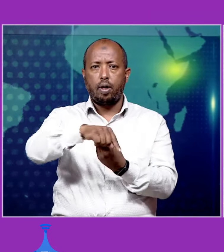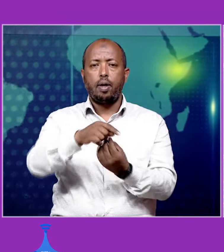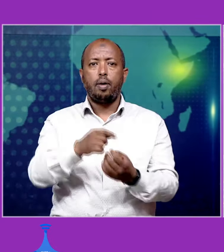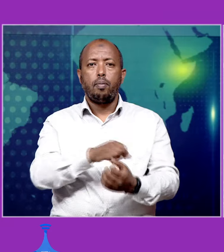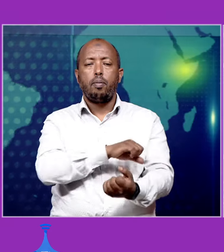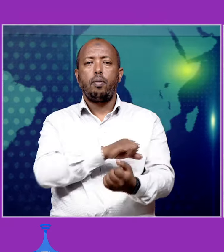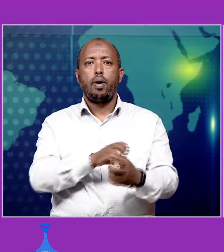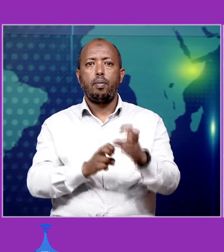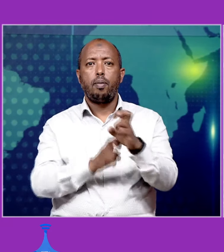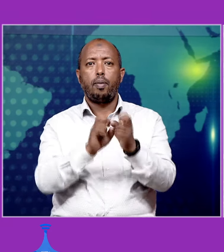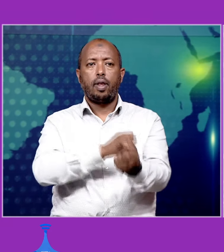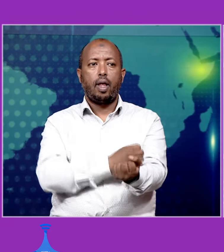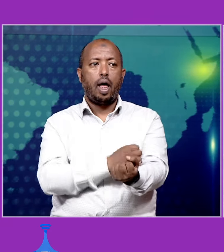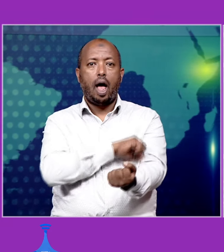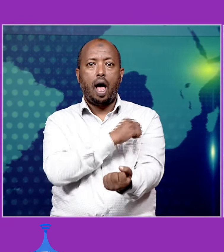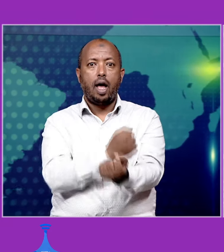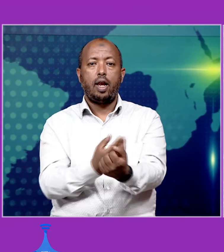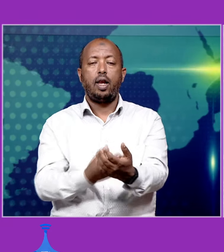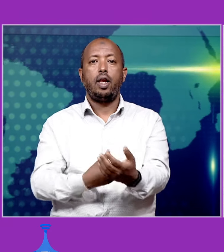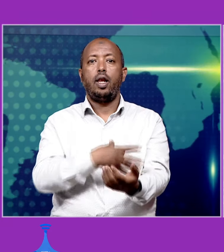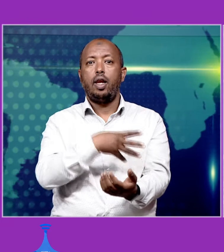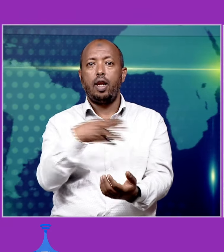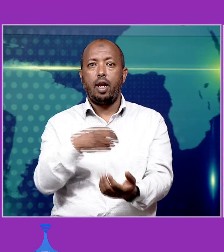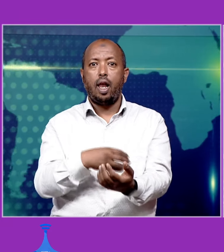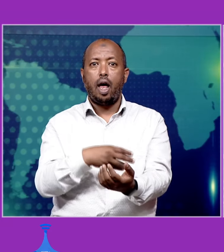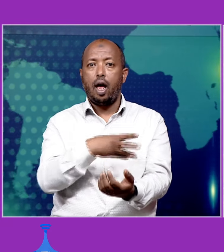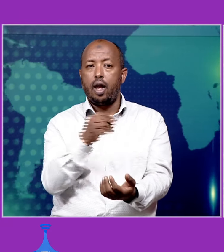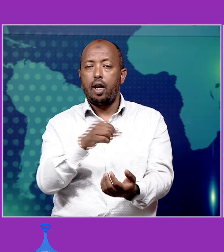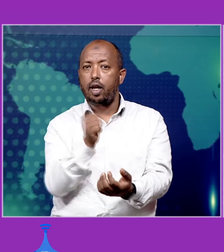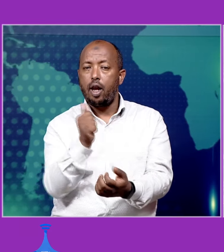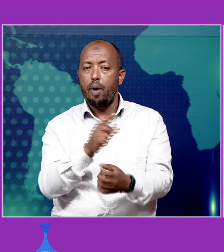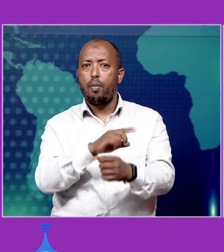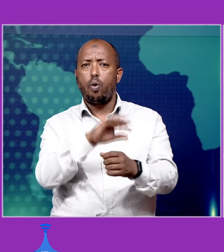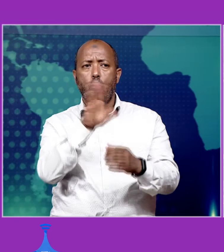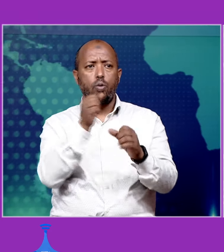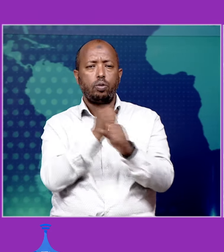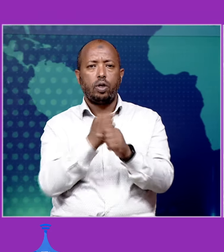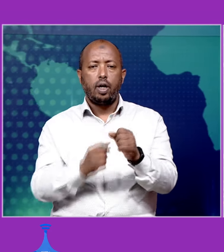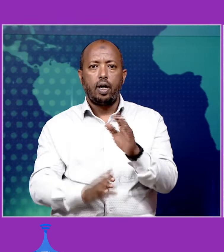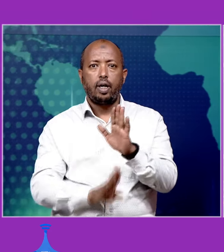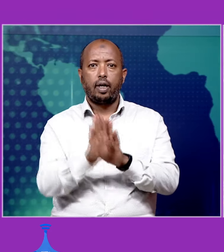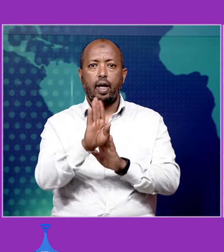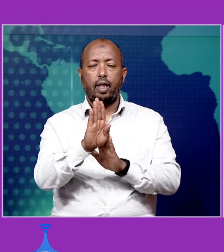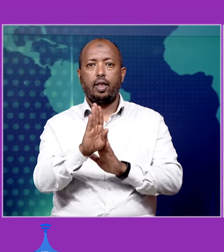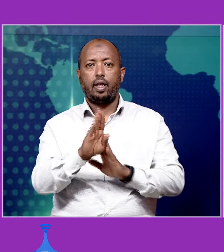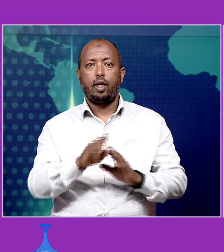በኤነርጂና አቪየሽን ዲፕሎማሲ መስክ ትብብር እንዲኖር